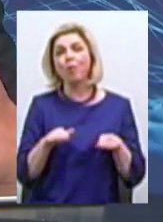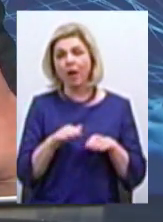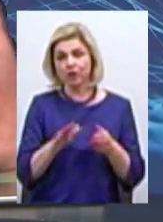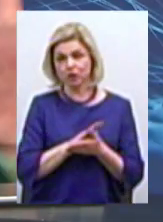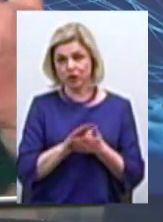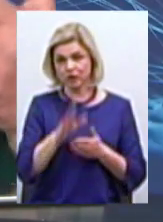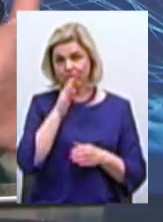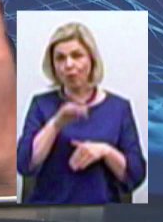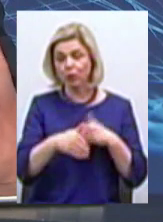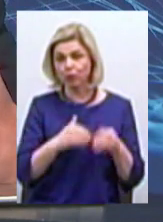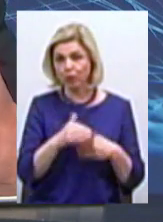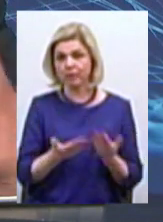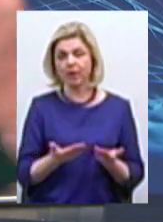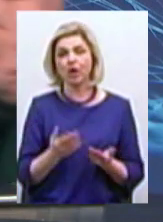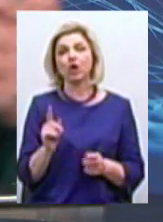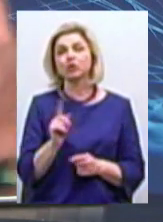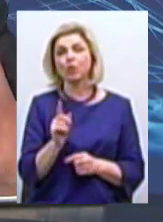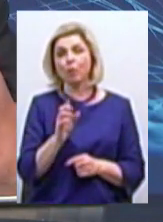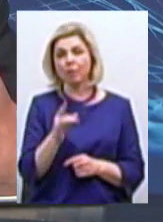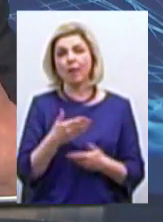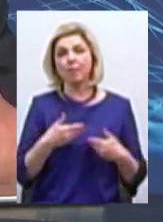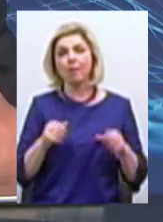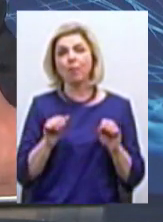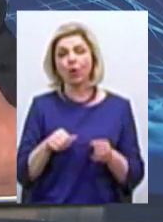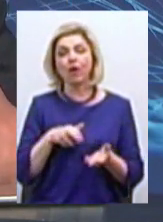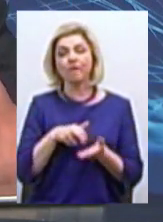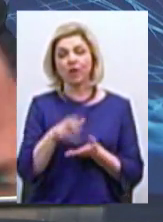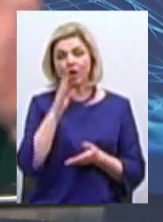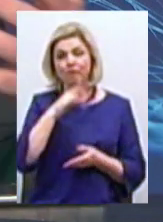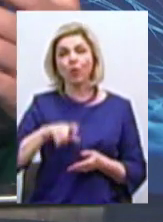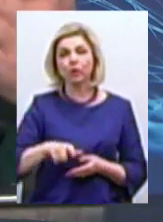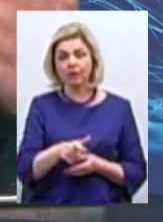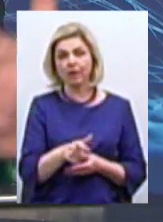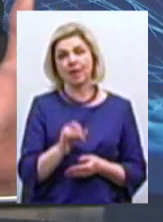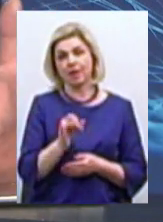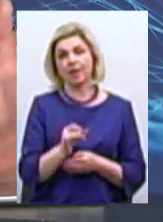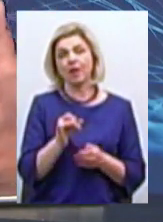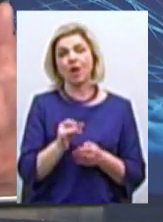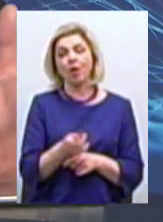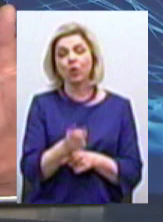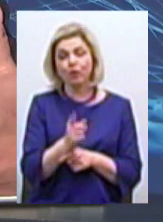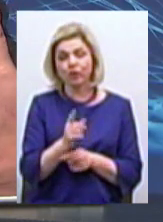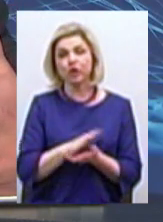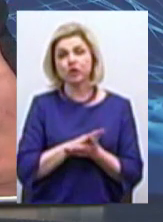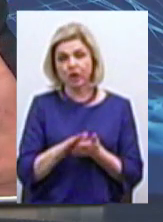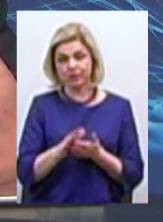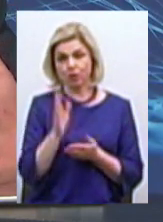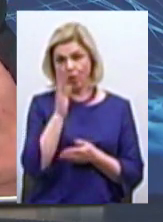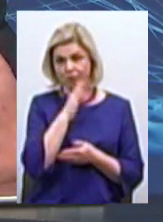водоймах, на те, щоб ми могли вийти на водойму, зловити екологічну чисту